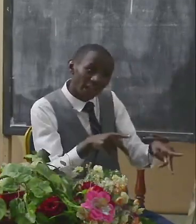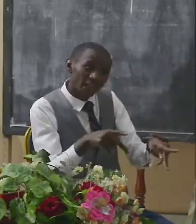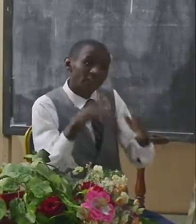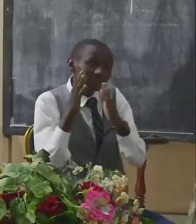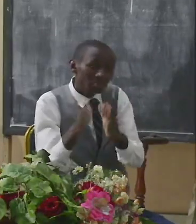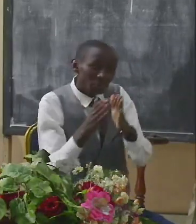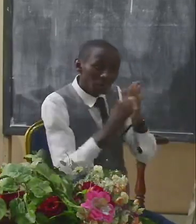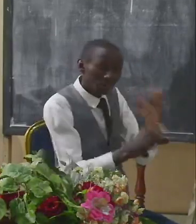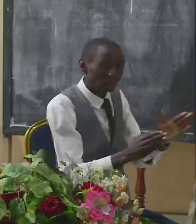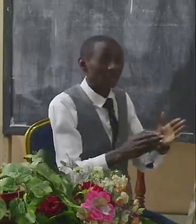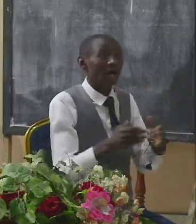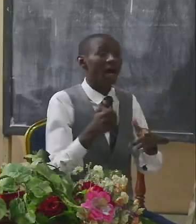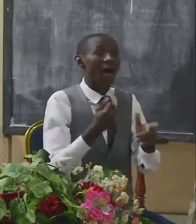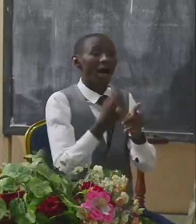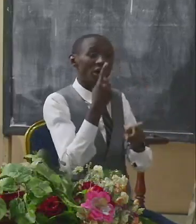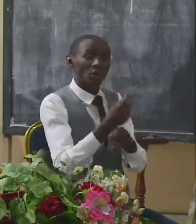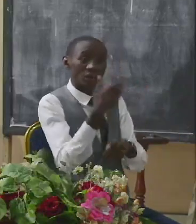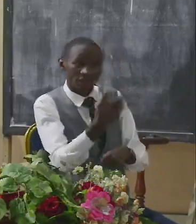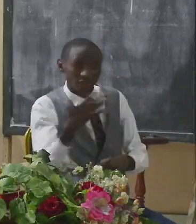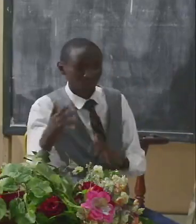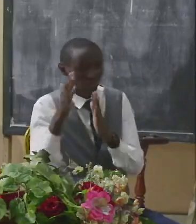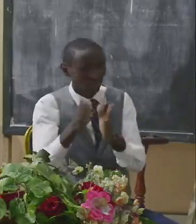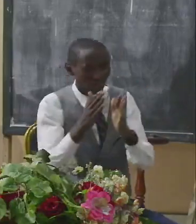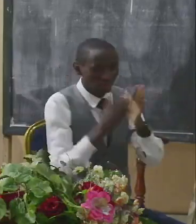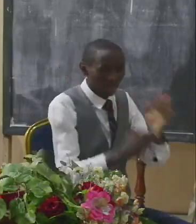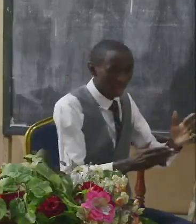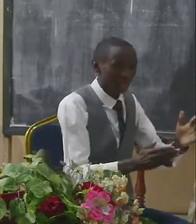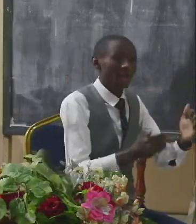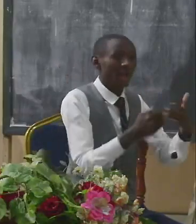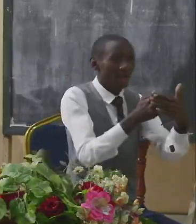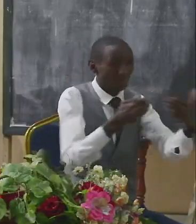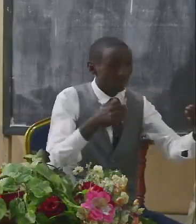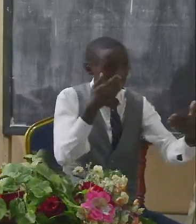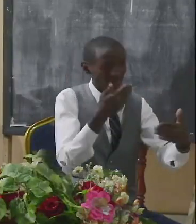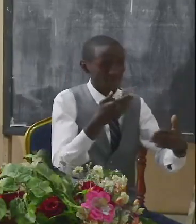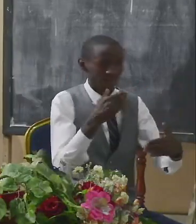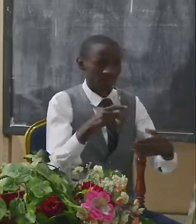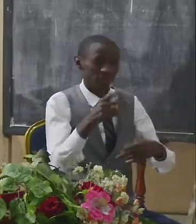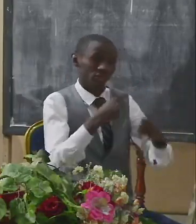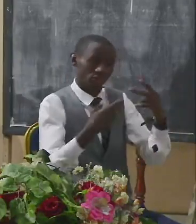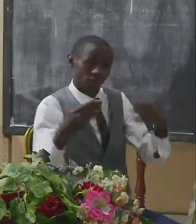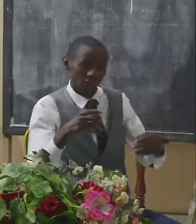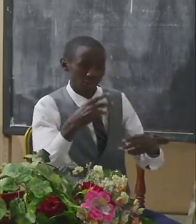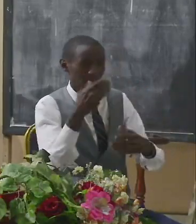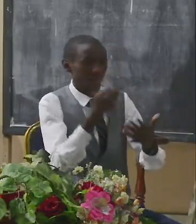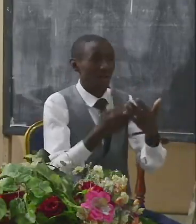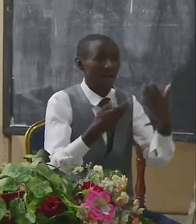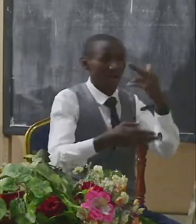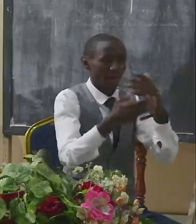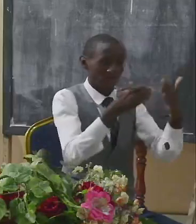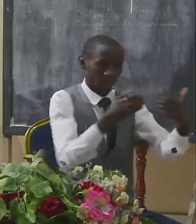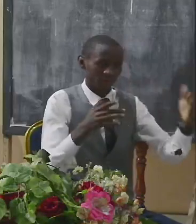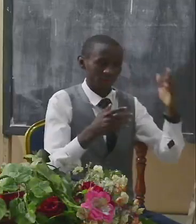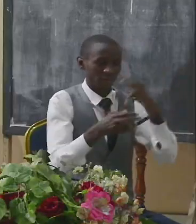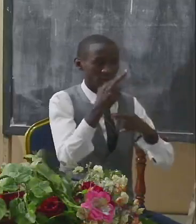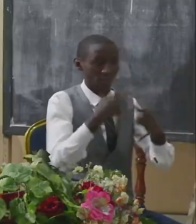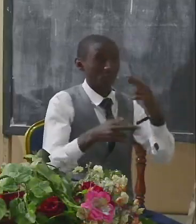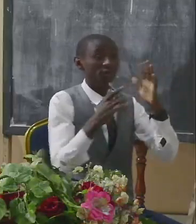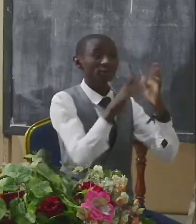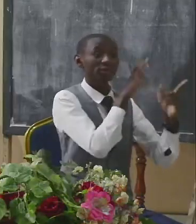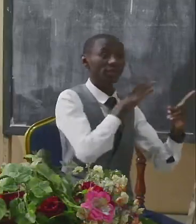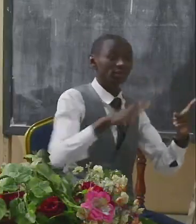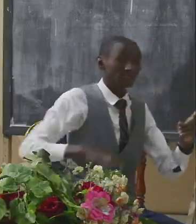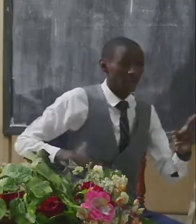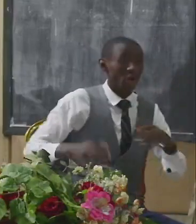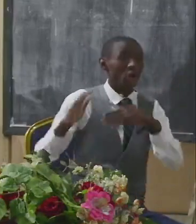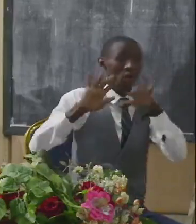qui va arriver après le retour de Jésus-Christ. Kama kwa sasa vyenye vitafika nyuma ya kurudi kwa Yesu binaanza tayarishwa. Combien cette exhortation de notre Seigneur. Oh,